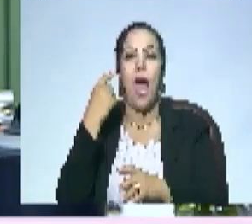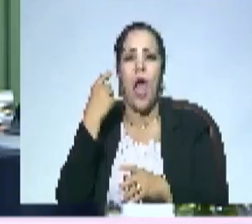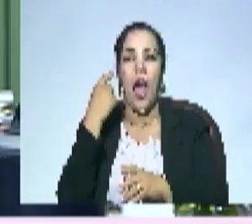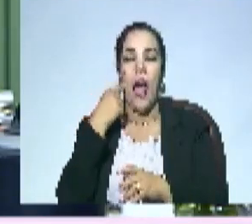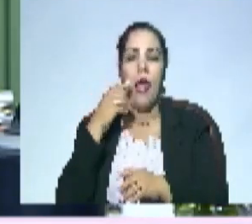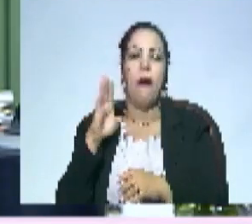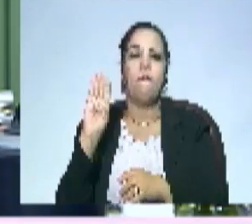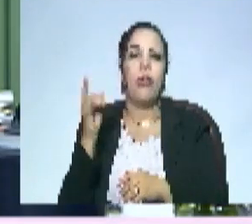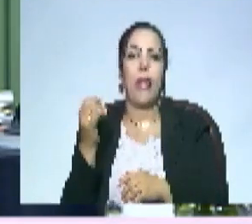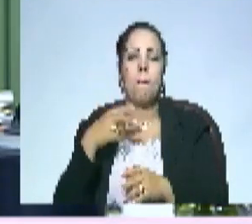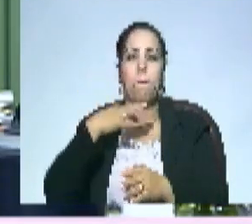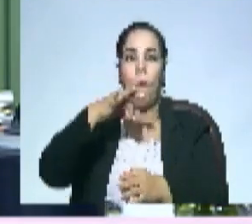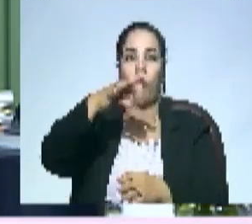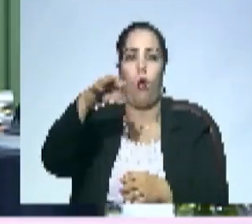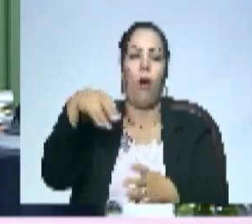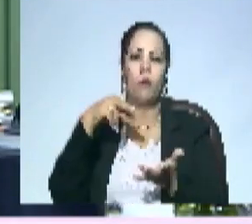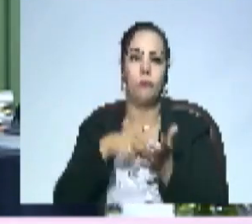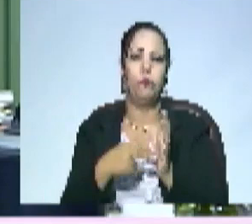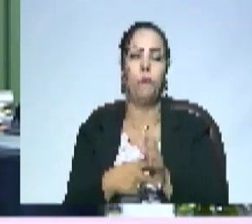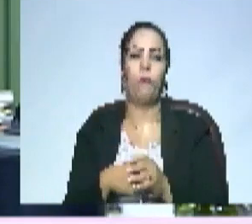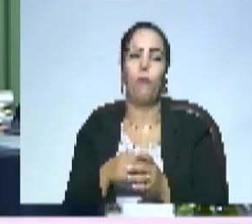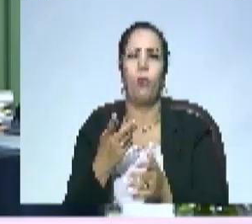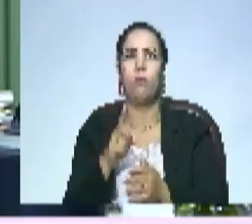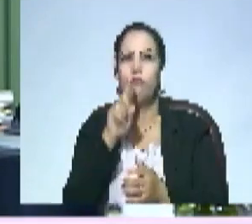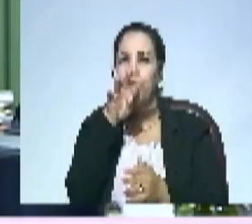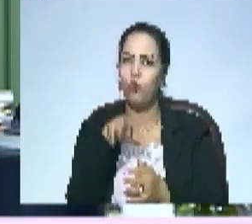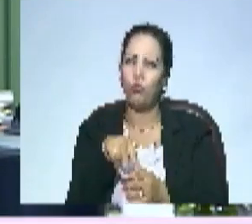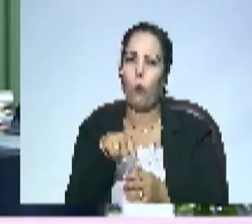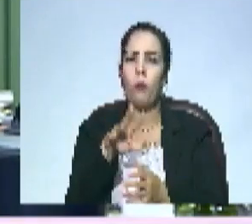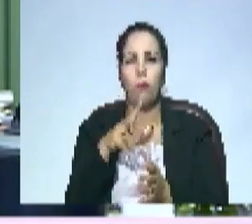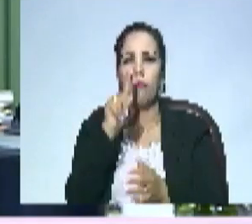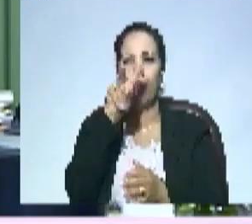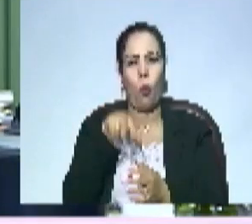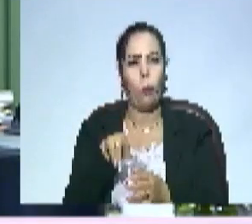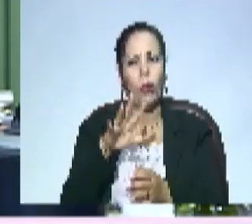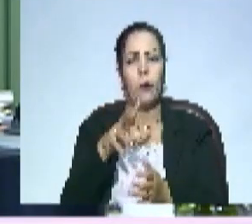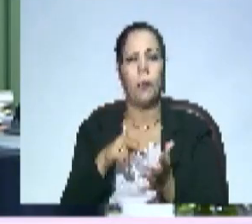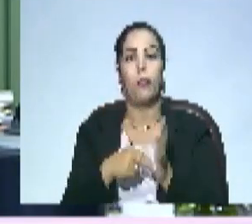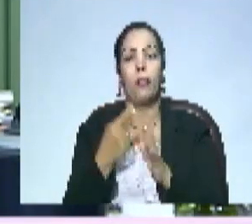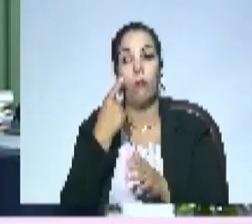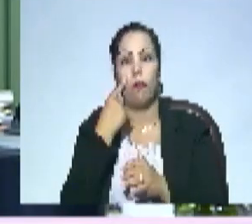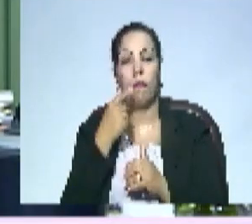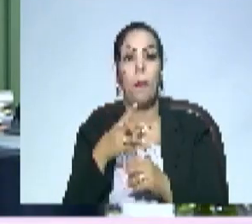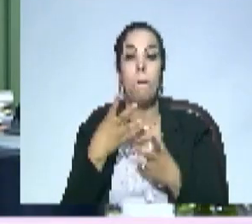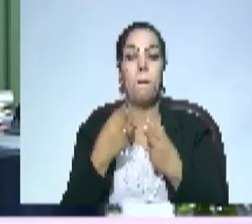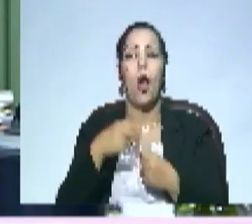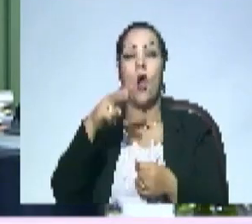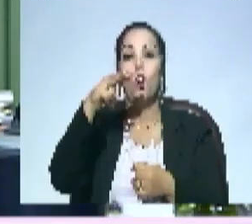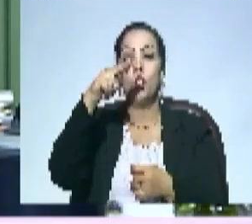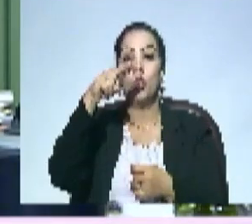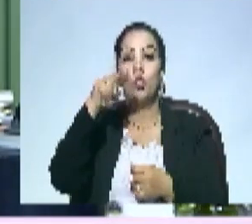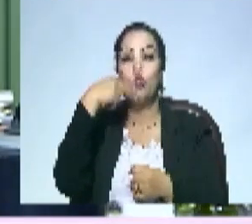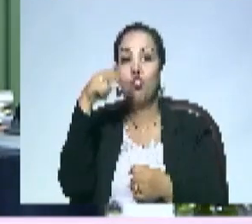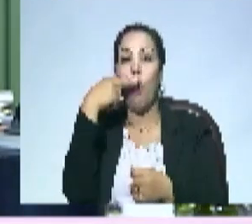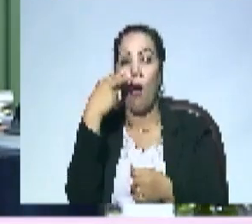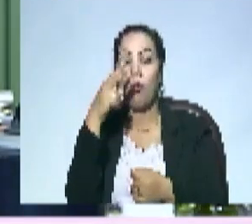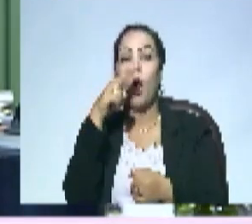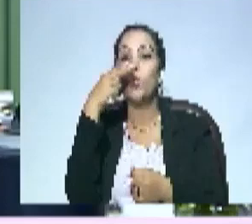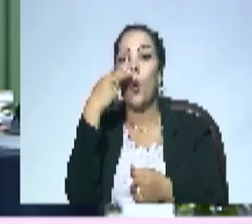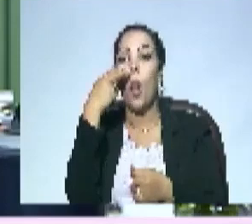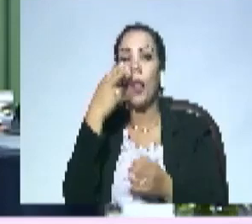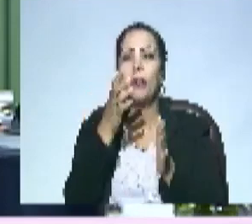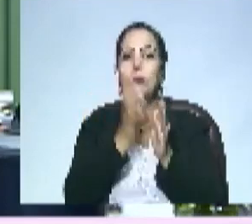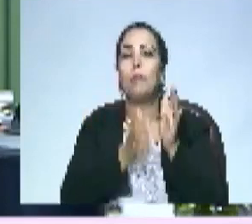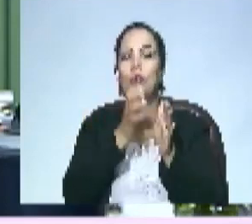كريم بودر تثمن تقريبا ومعانا شيكولاته مبشوره ومعانا جوز